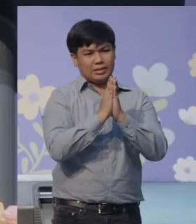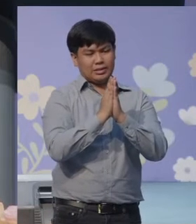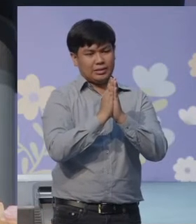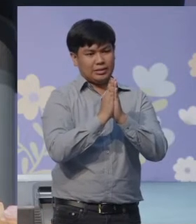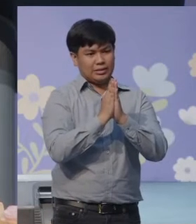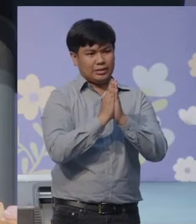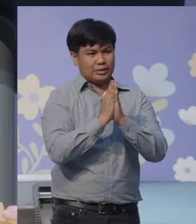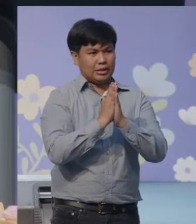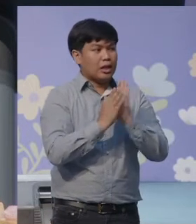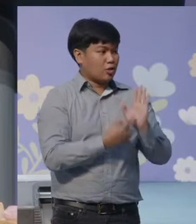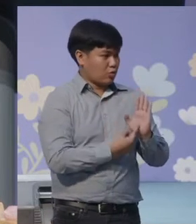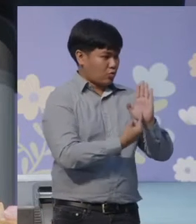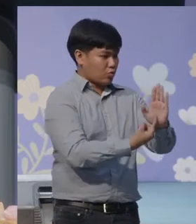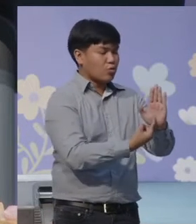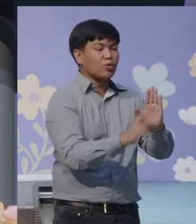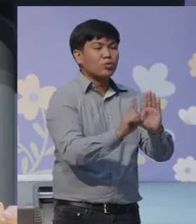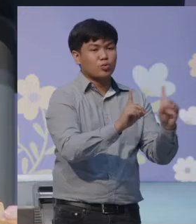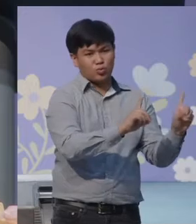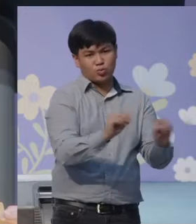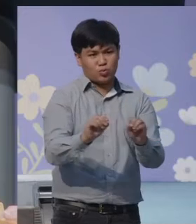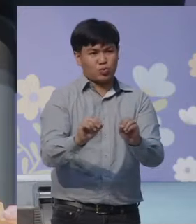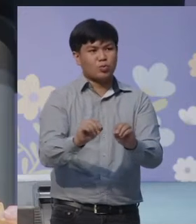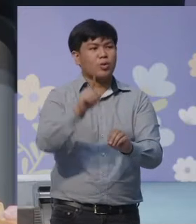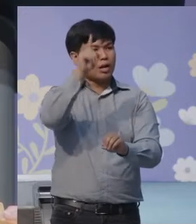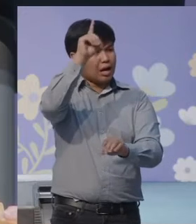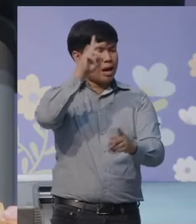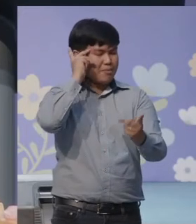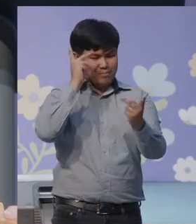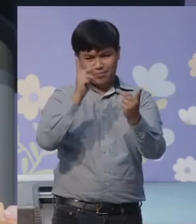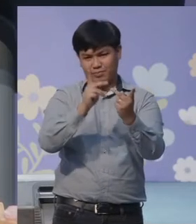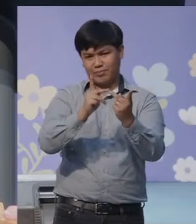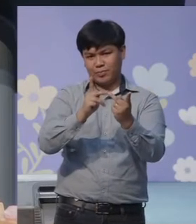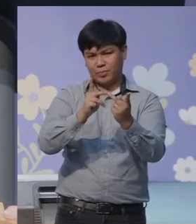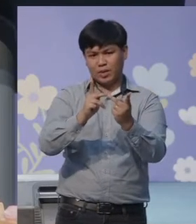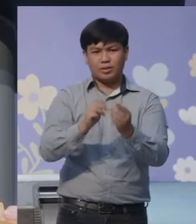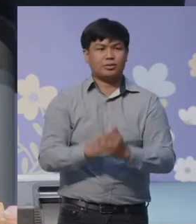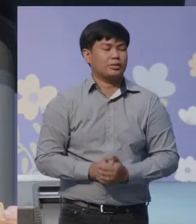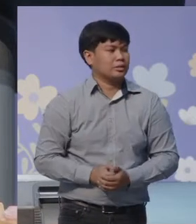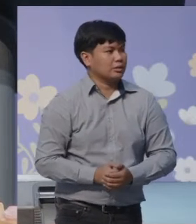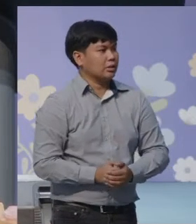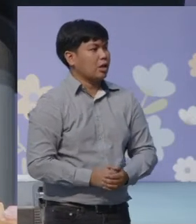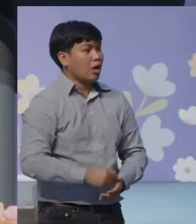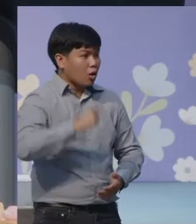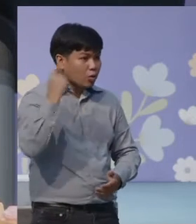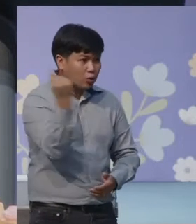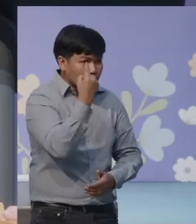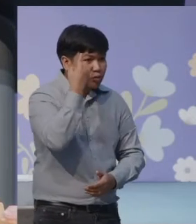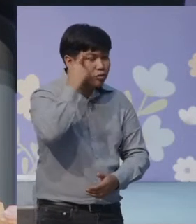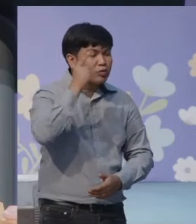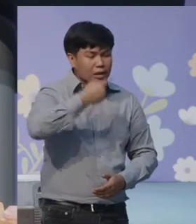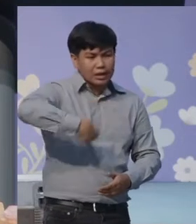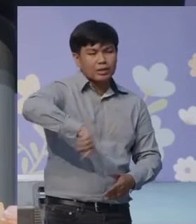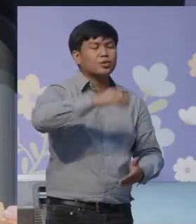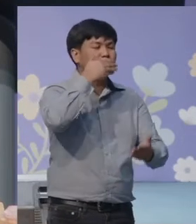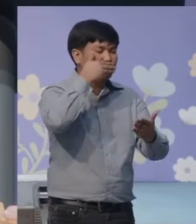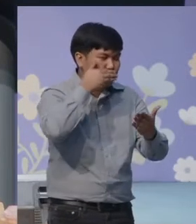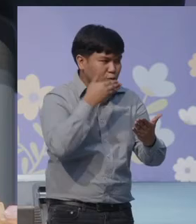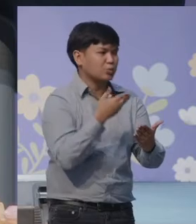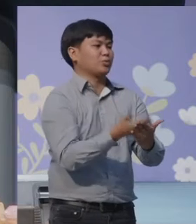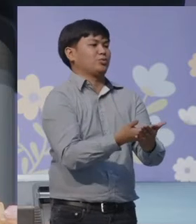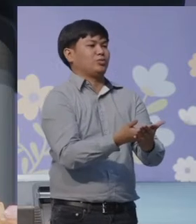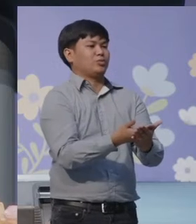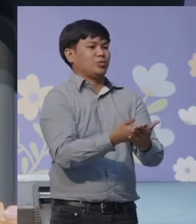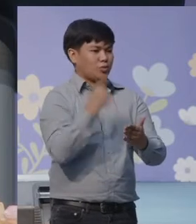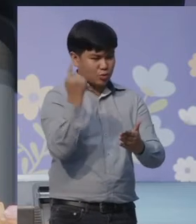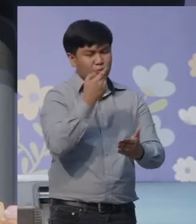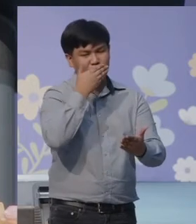at gagawin niya kung ano ang balak niya. At ang balak niya ay parating mabuti.